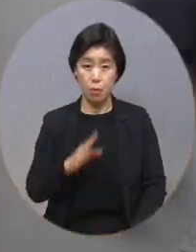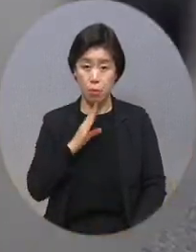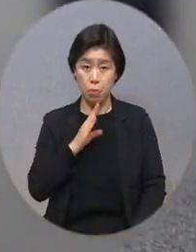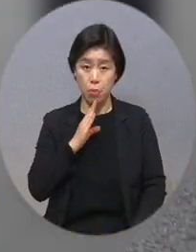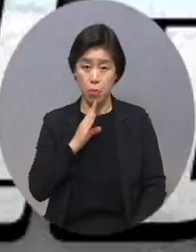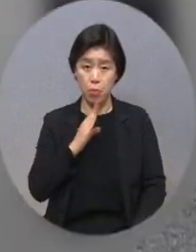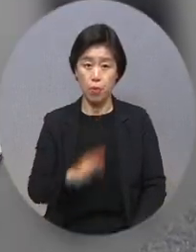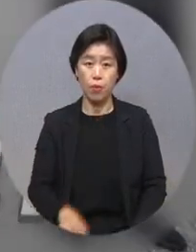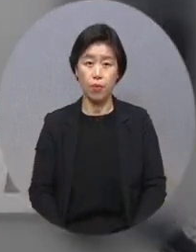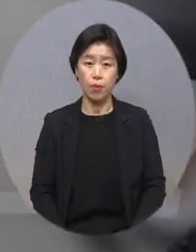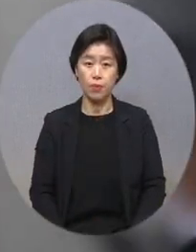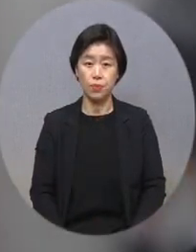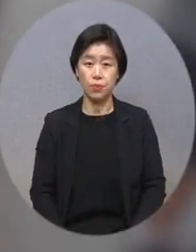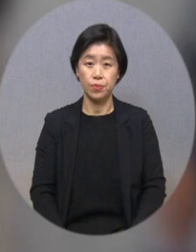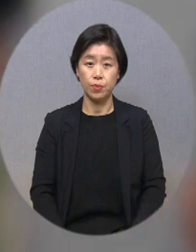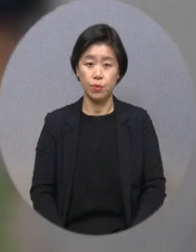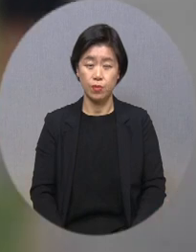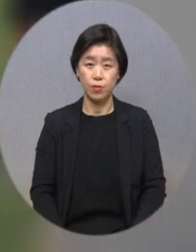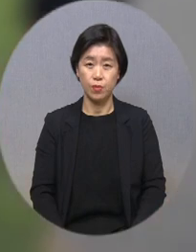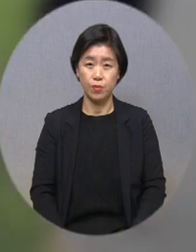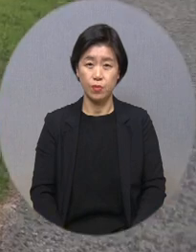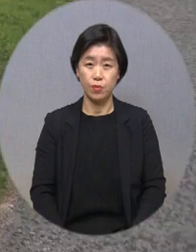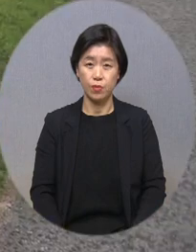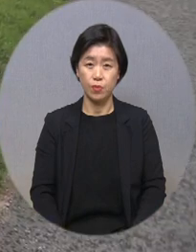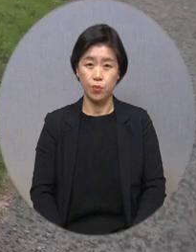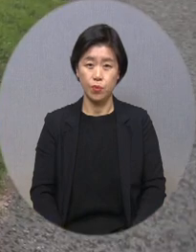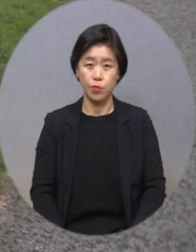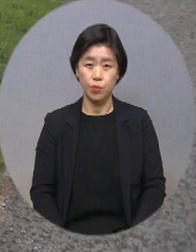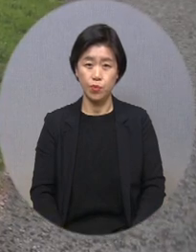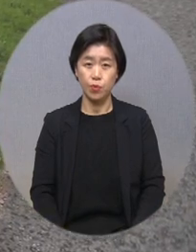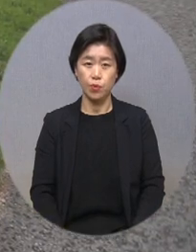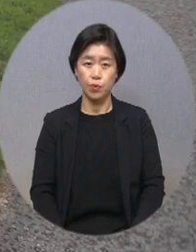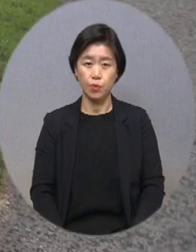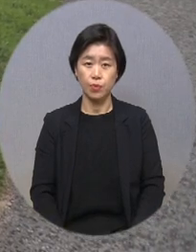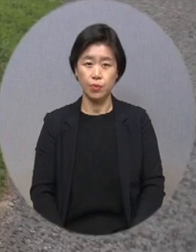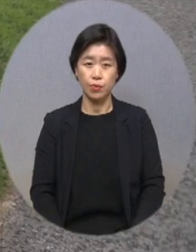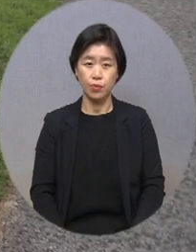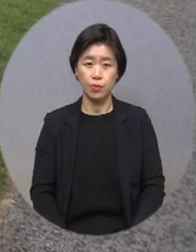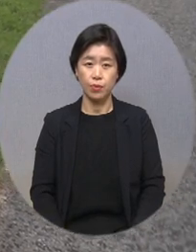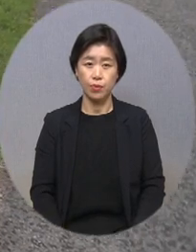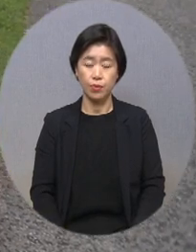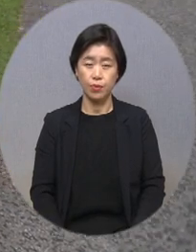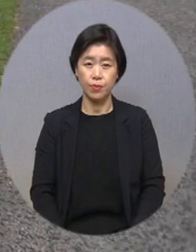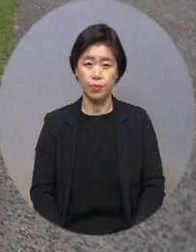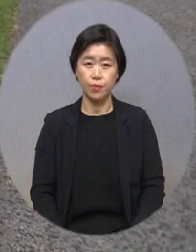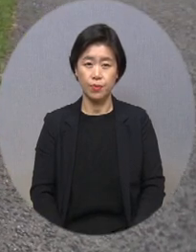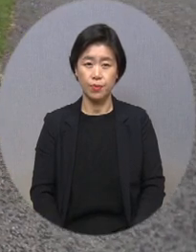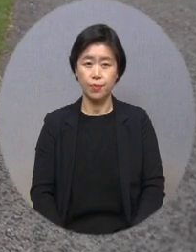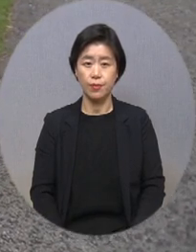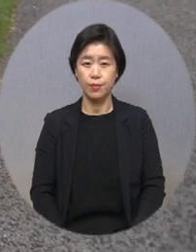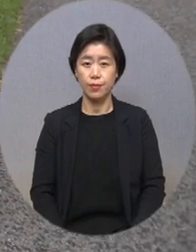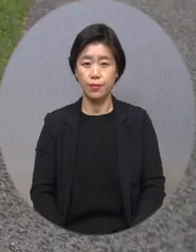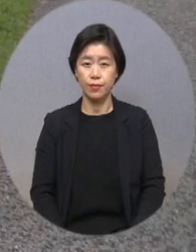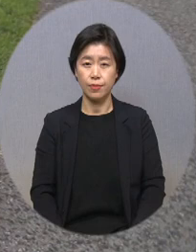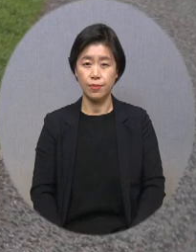정확하다고? 오. 신현이님 알파고 아니야? 어차피 투어는 안 되고.